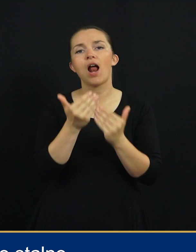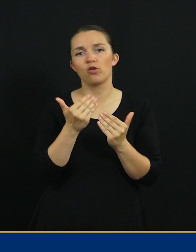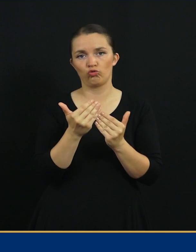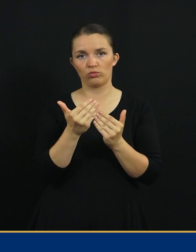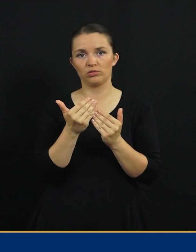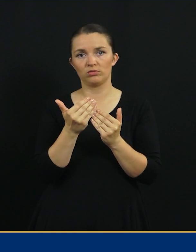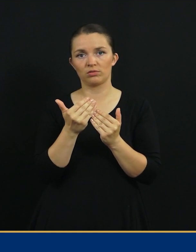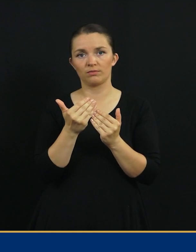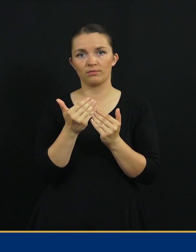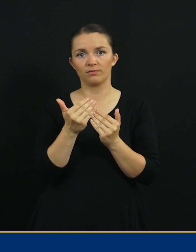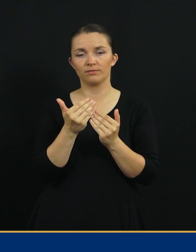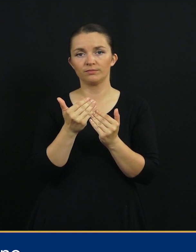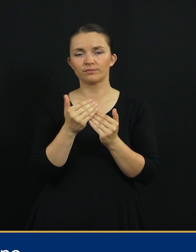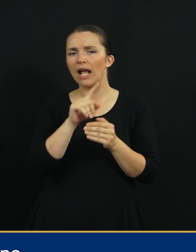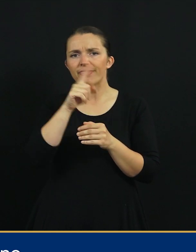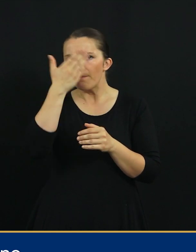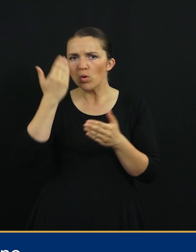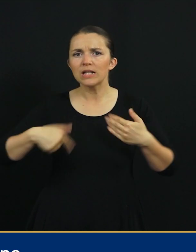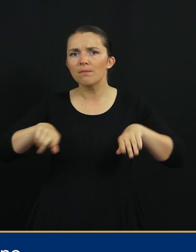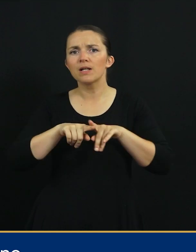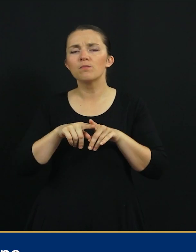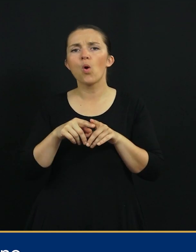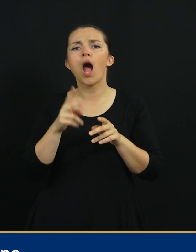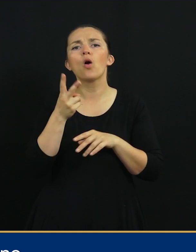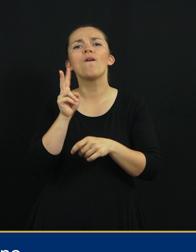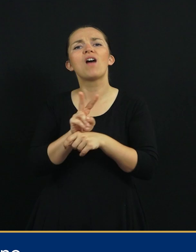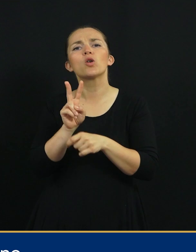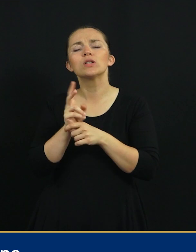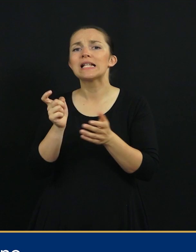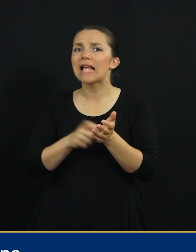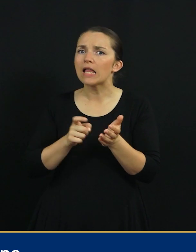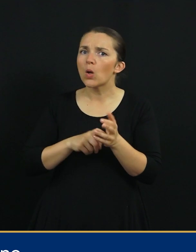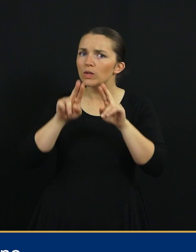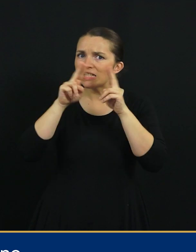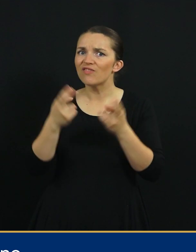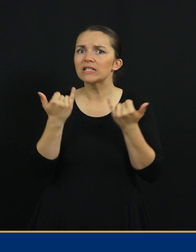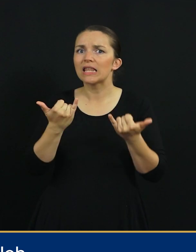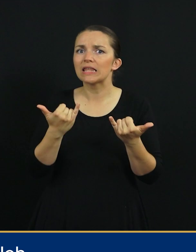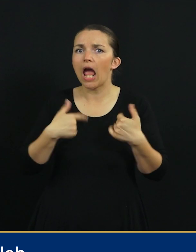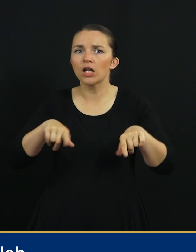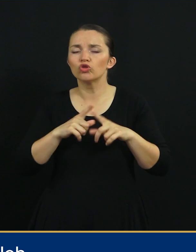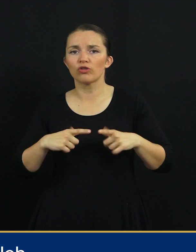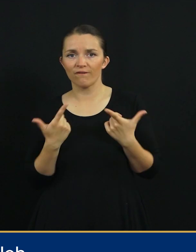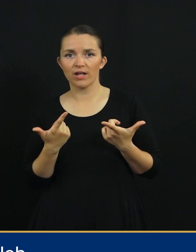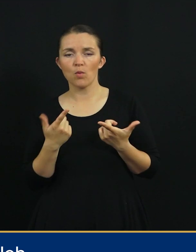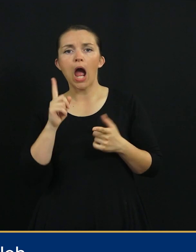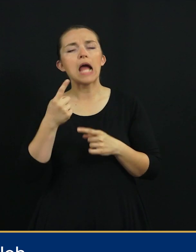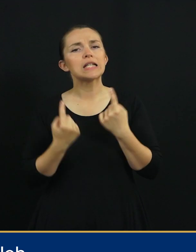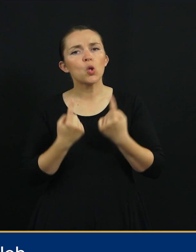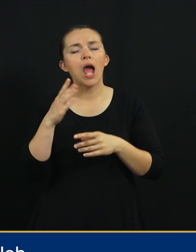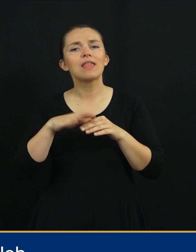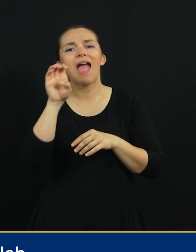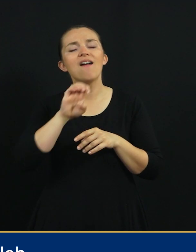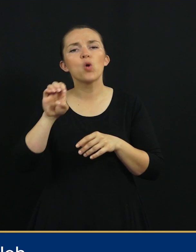hvaležnost. Ne pozabimo, v kako varnostno zahtevnem svetu živimo in kaj se dogaja na evropskih